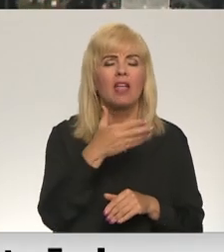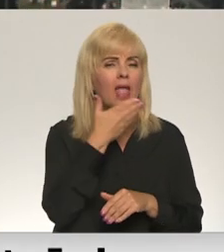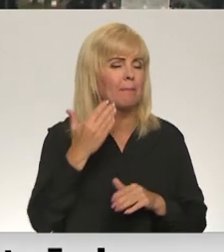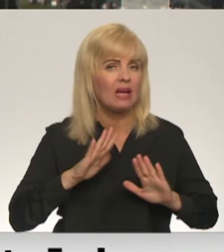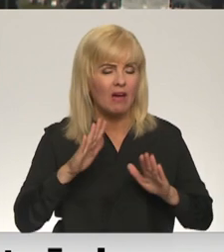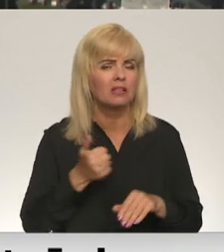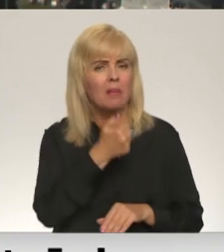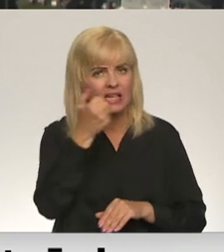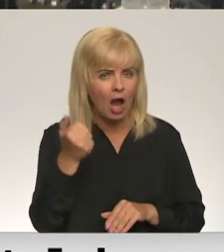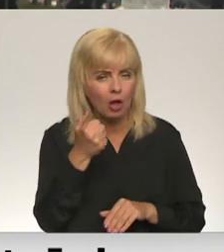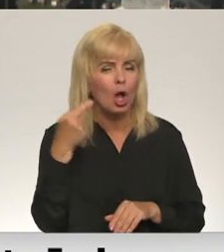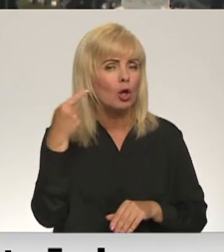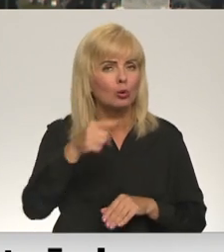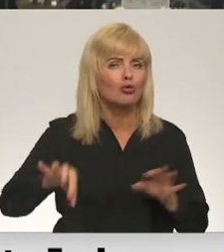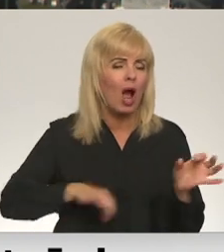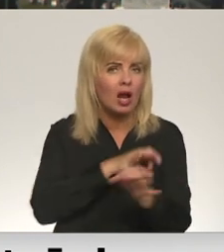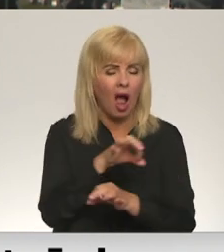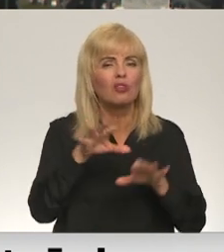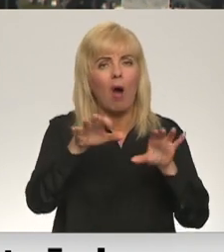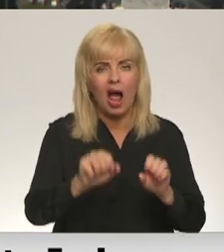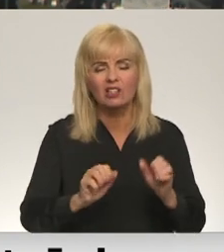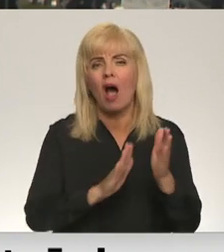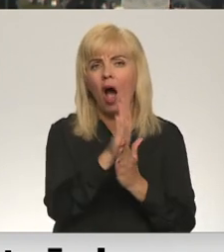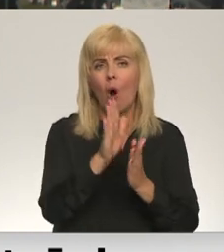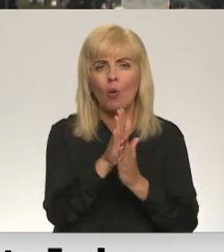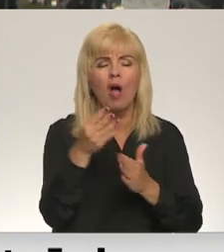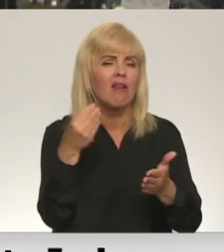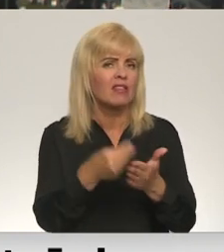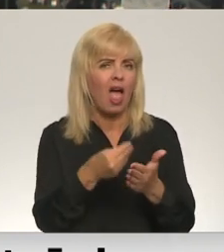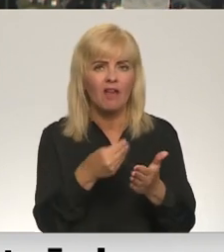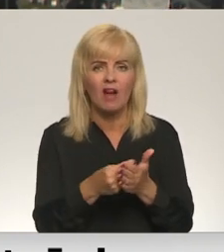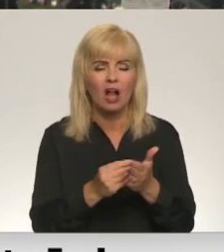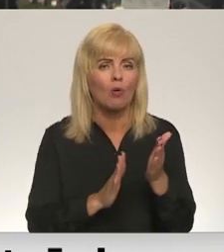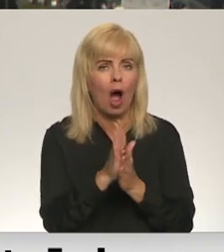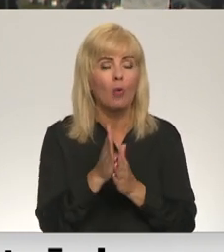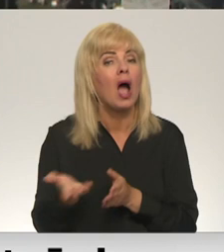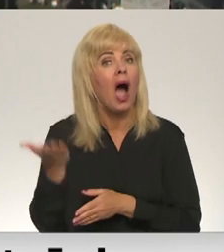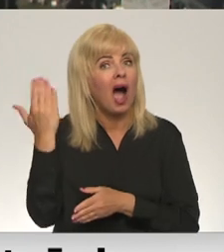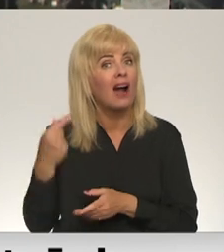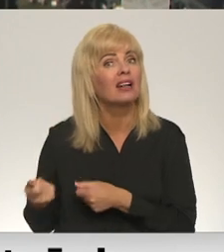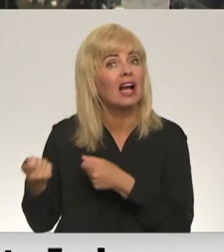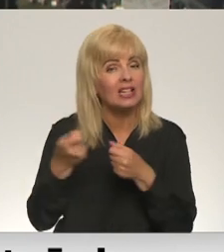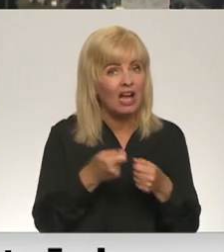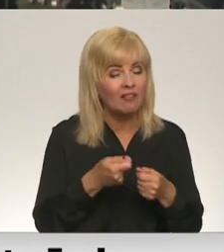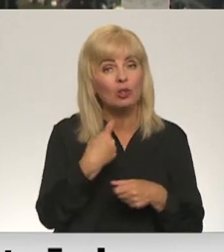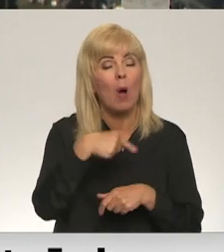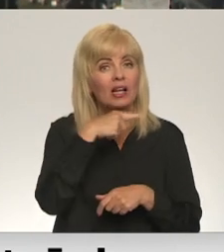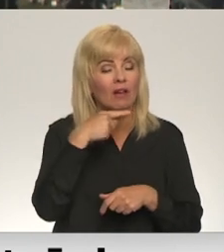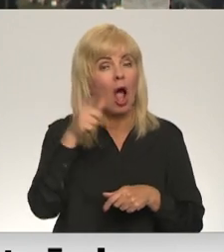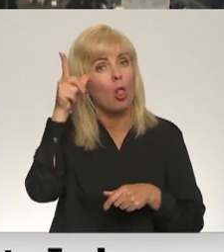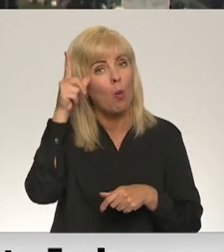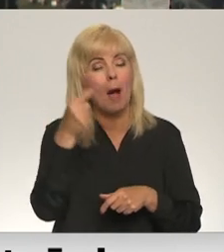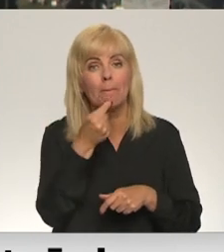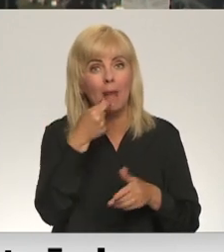gadu tūkstošiem hektāru zemes aizņem ar šo invazīvo nevērtīgo augu, kas savulaik ievests no Krievijas kā lobarība. Pirms vairāk